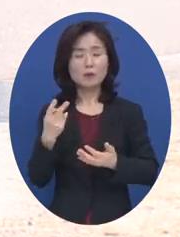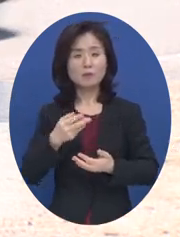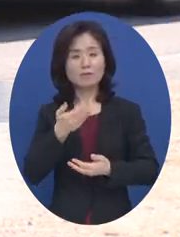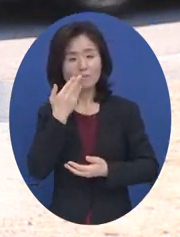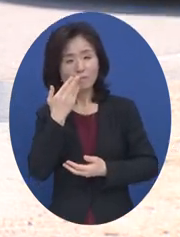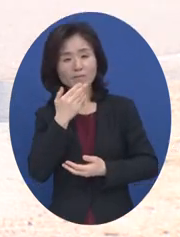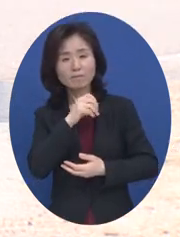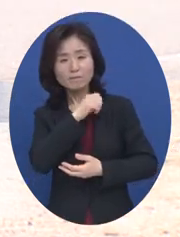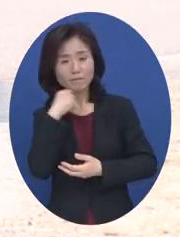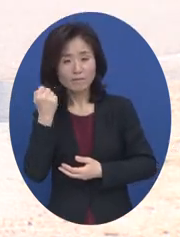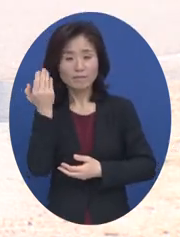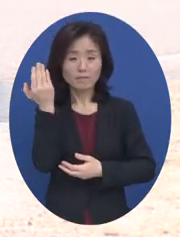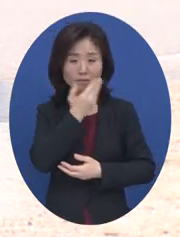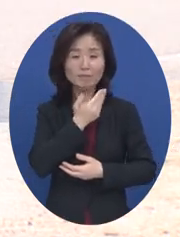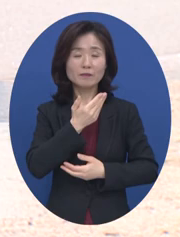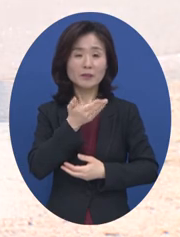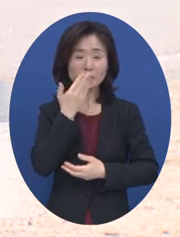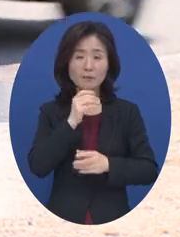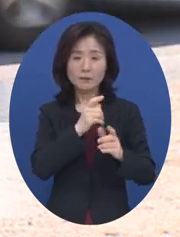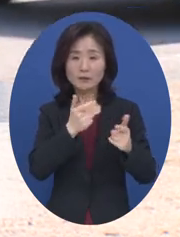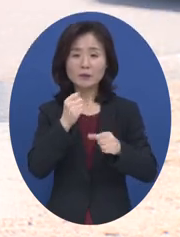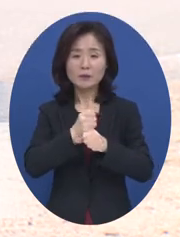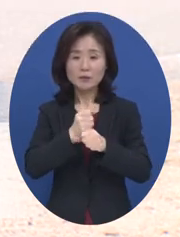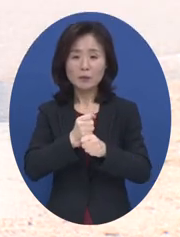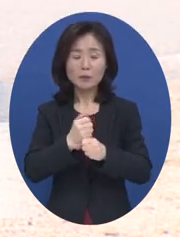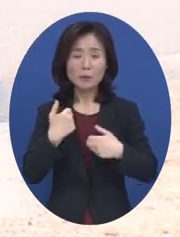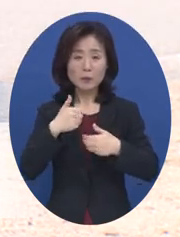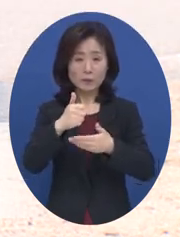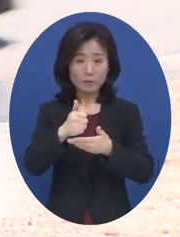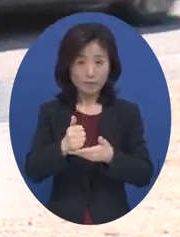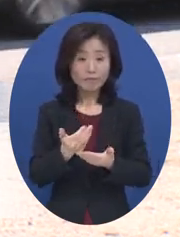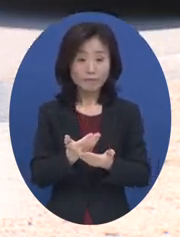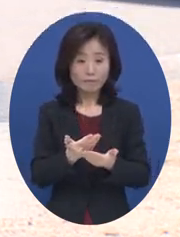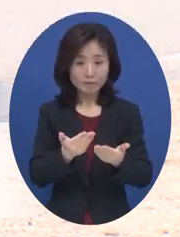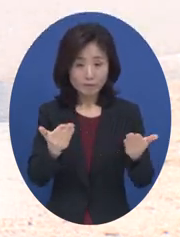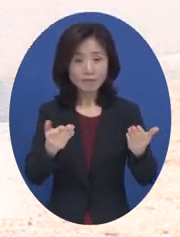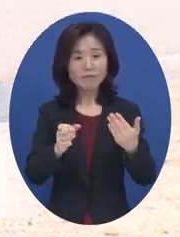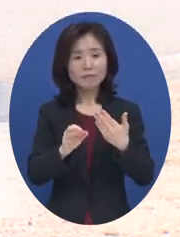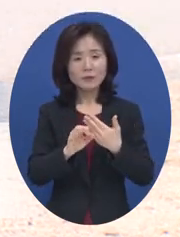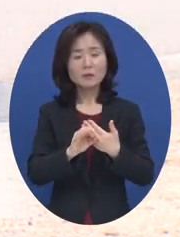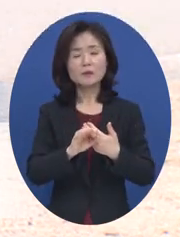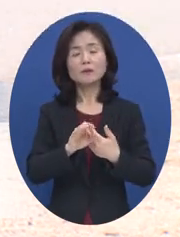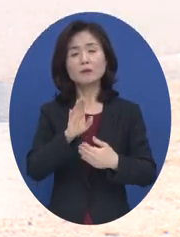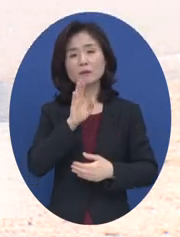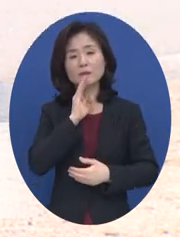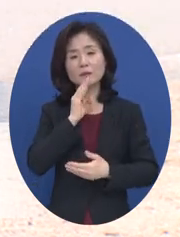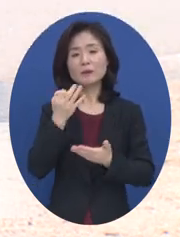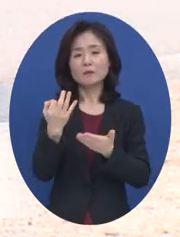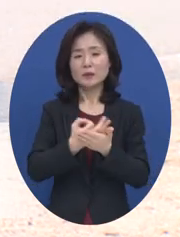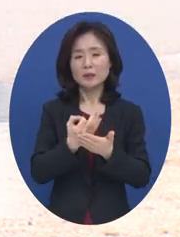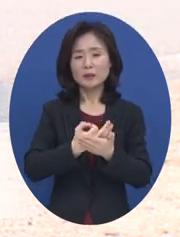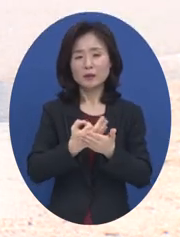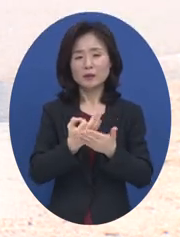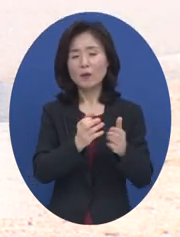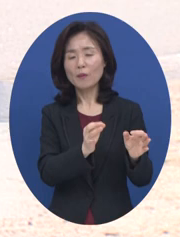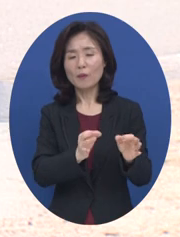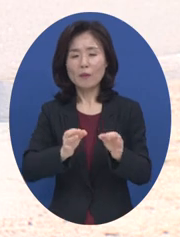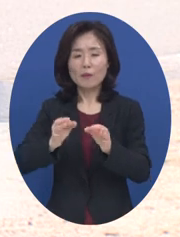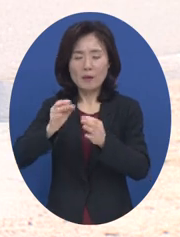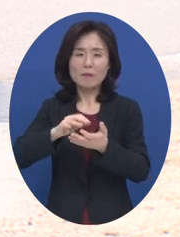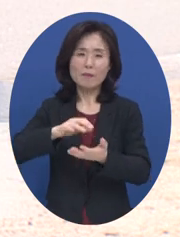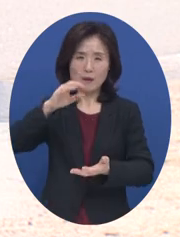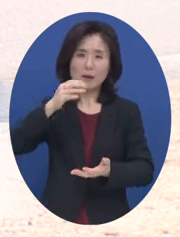맛있고 깨끗하고 그 다음에 갈 값이 저렴한 상태의 움집을 우리가 어 만들어